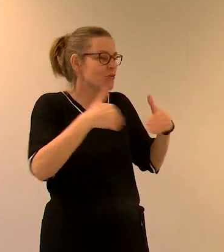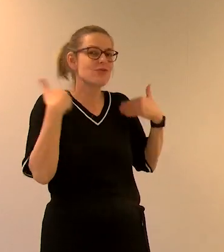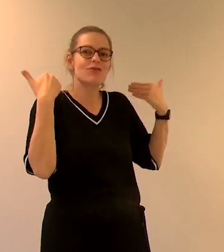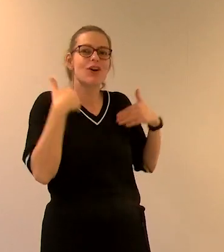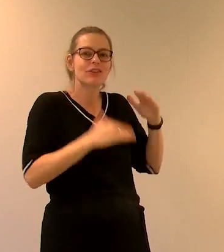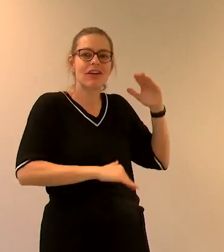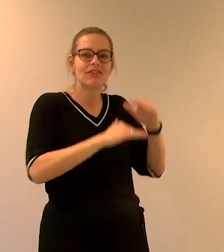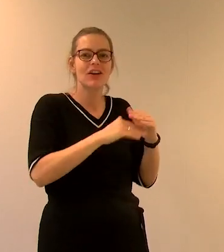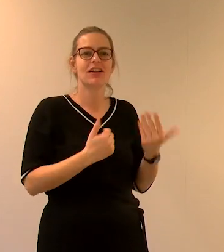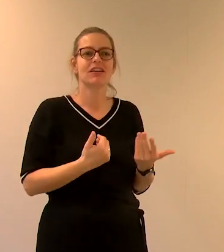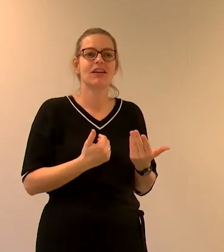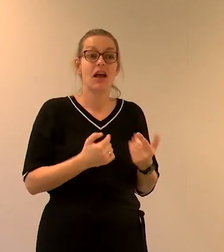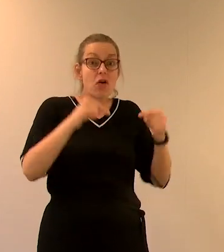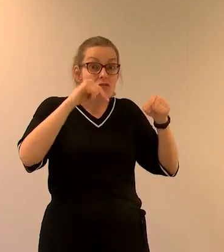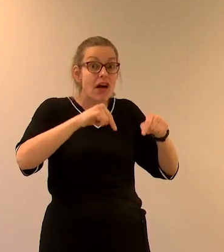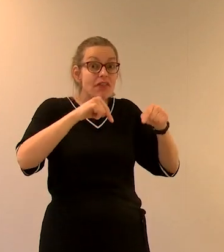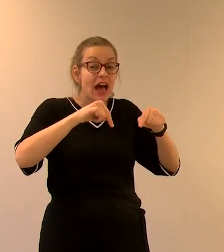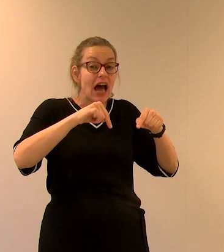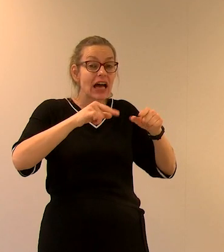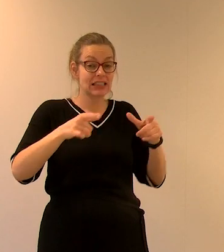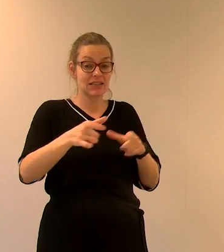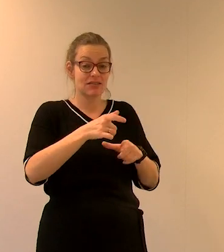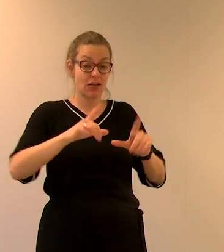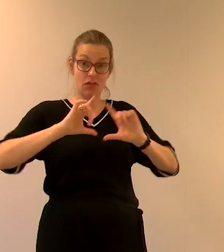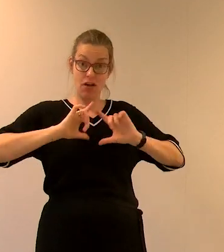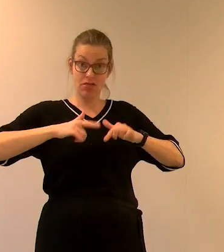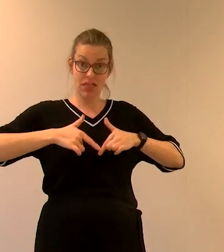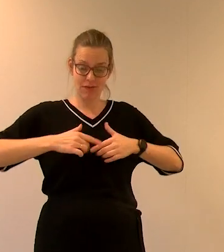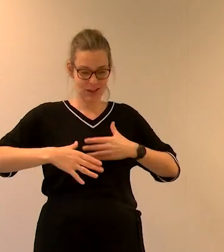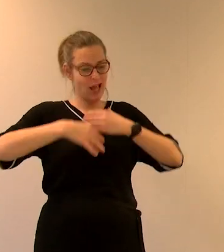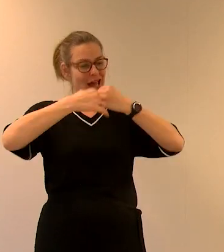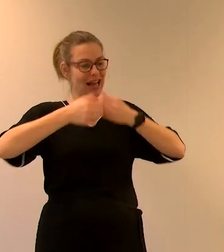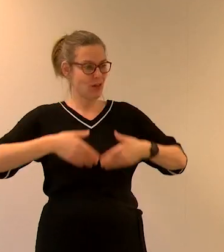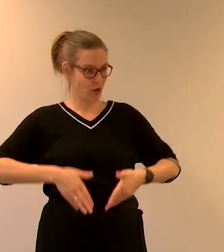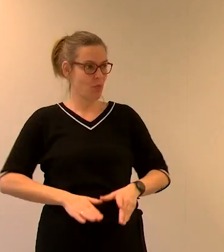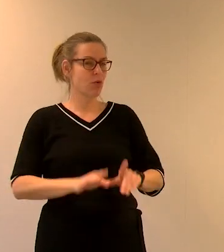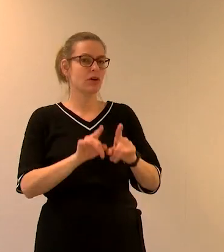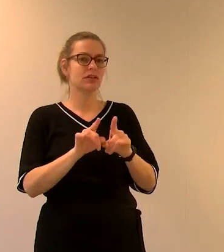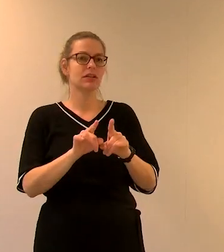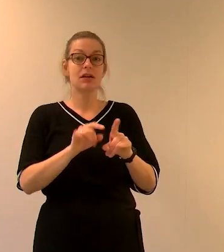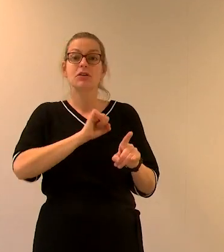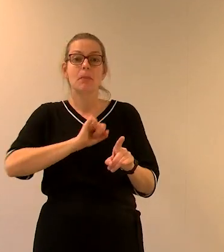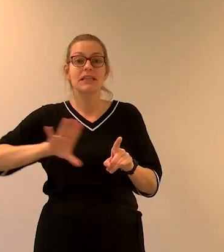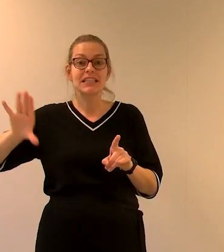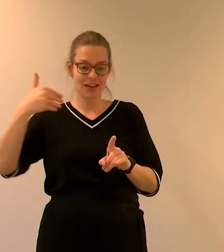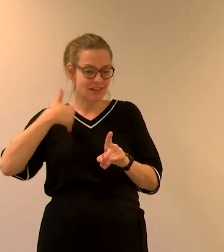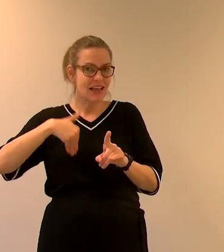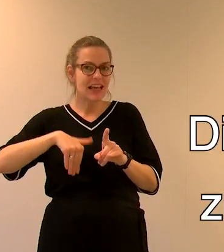vervullen. Vandaag is in de stad van David jullie redder geboren. Hij is de Messias, de